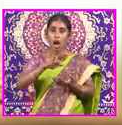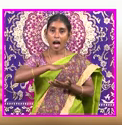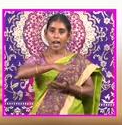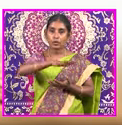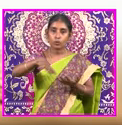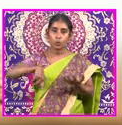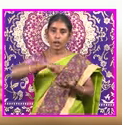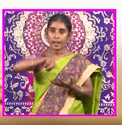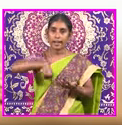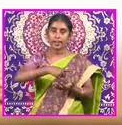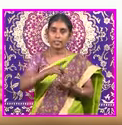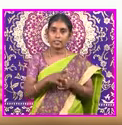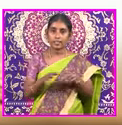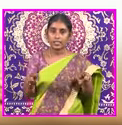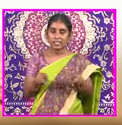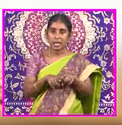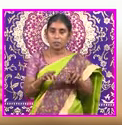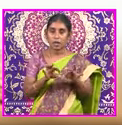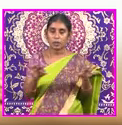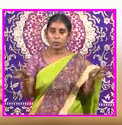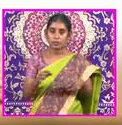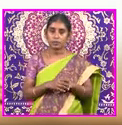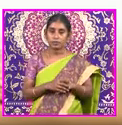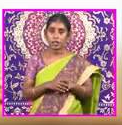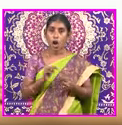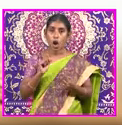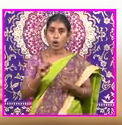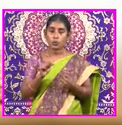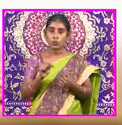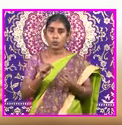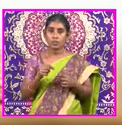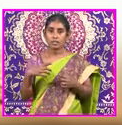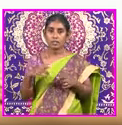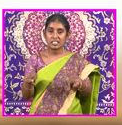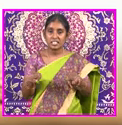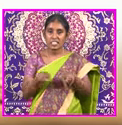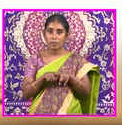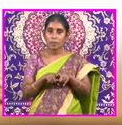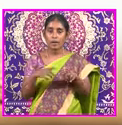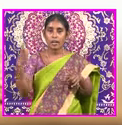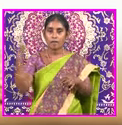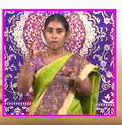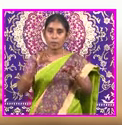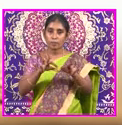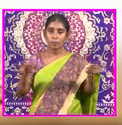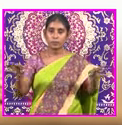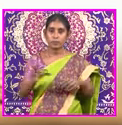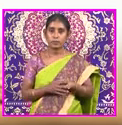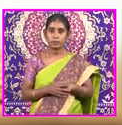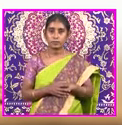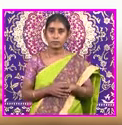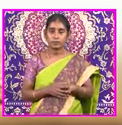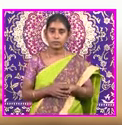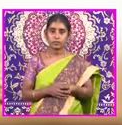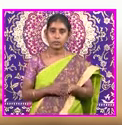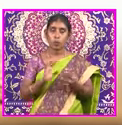எந்தெந்த பகுதிகளிலாம் சமமான வெப்பநிலை நிலவுகிறதோ அந்த பகுதிகளை இணைக்கக்கூடிய கோடு சம வெப்ப கோடு என்று